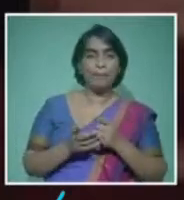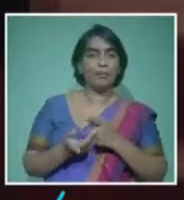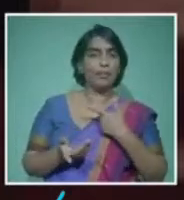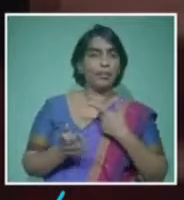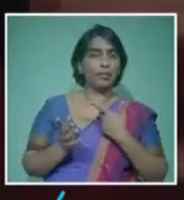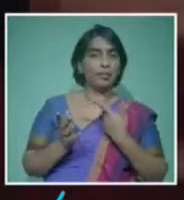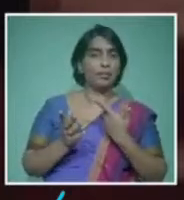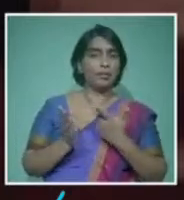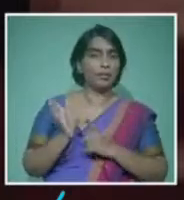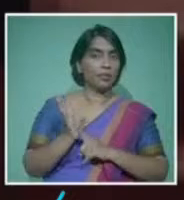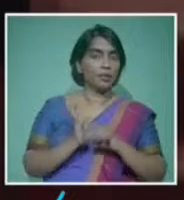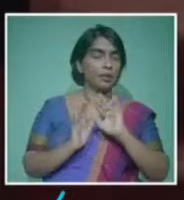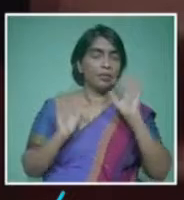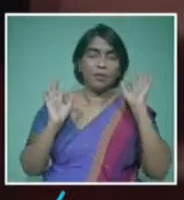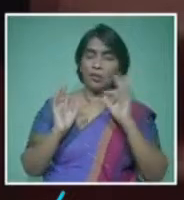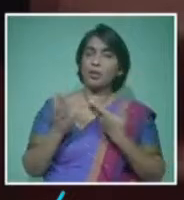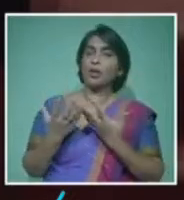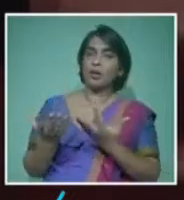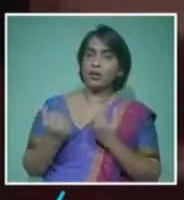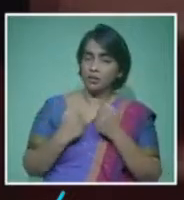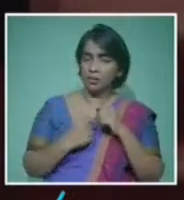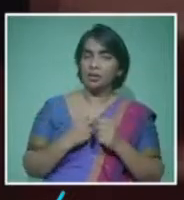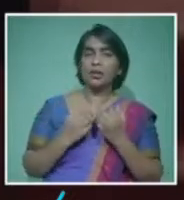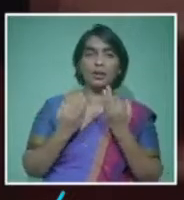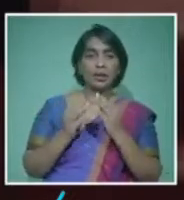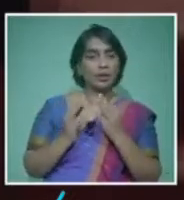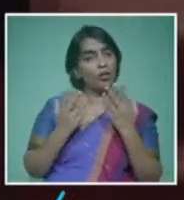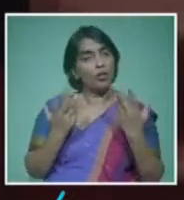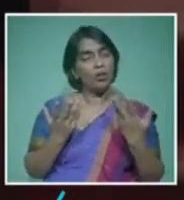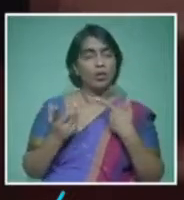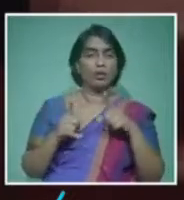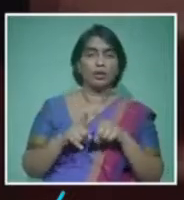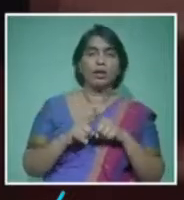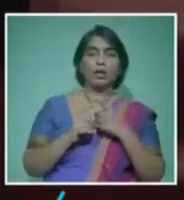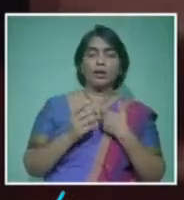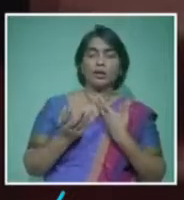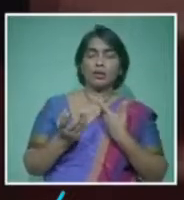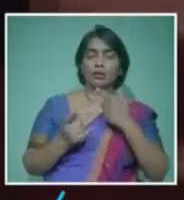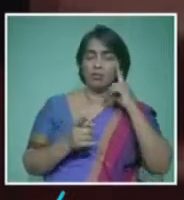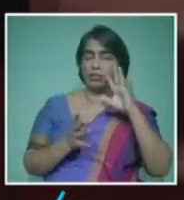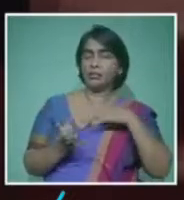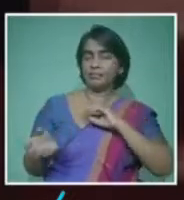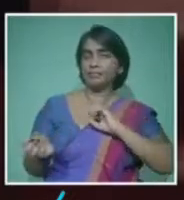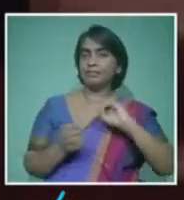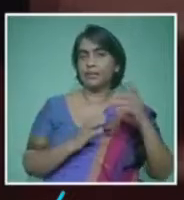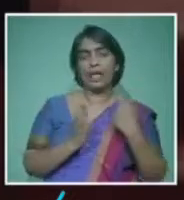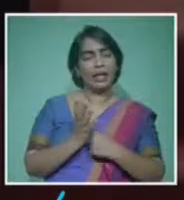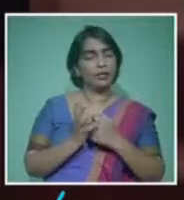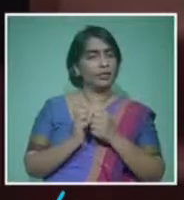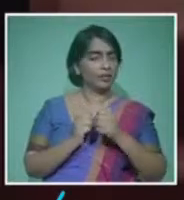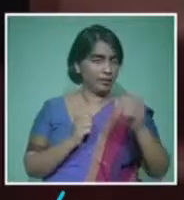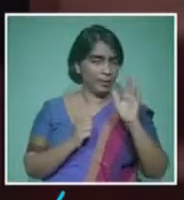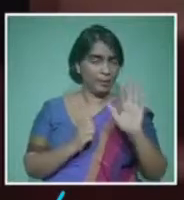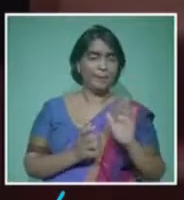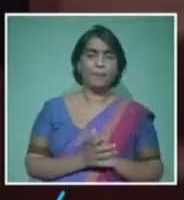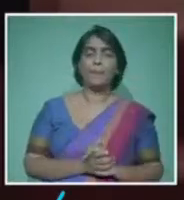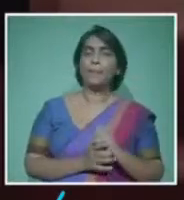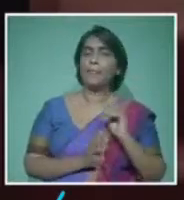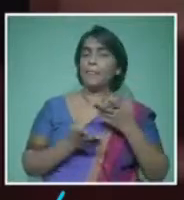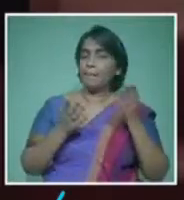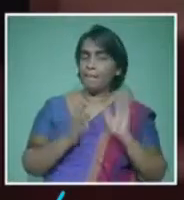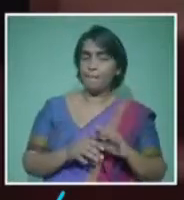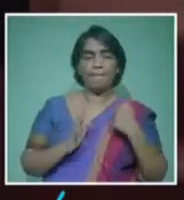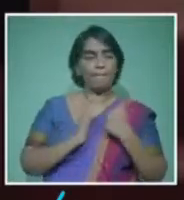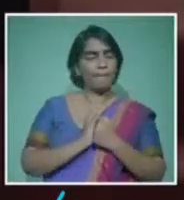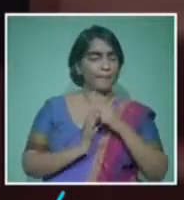කල්ලිකුත් වීමකින් තොරව නිදහස් කිරීමට හා නිදහස් කිරීමට හෝ නීත්‍යානුකූලව බැහැර කිරීමට ශ්‍රී ලංකා රේගු විසින් කටයුතු කරන ඇත. අවසාන වශයෙන්